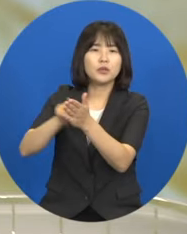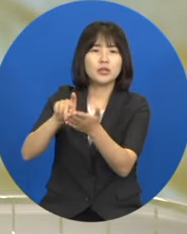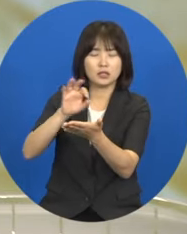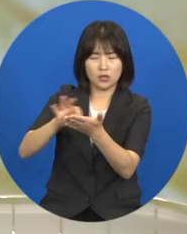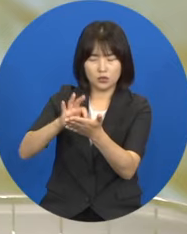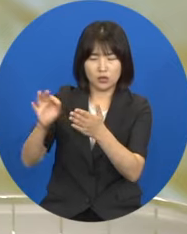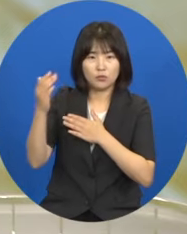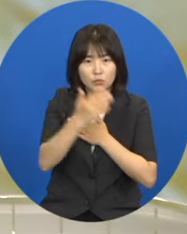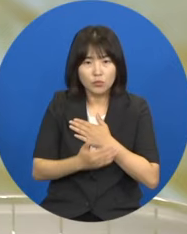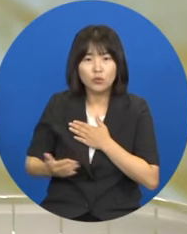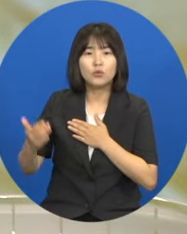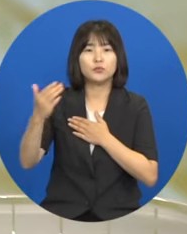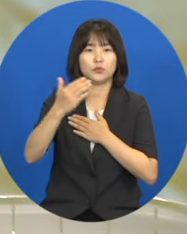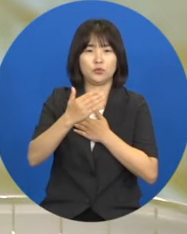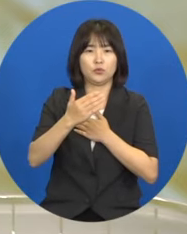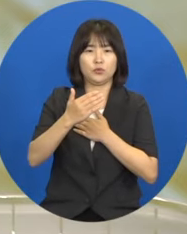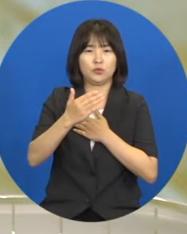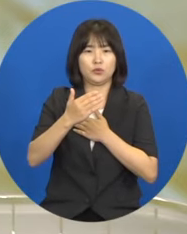몸으로